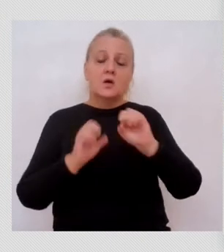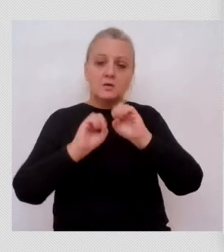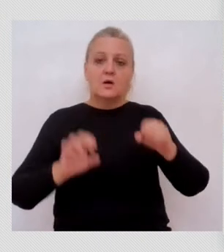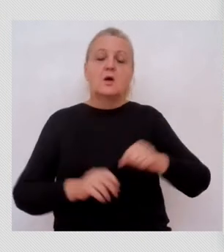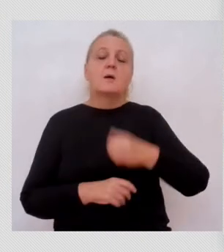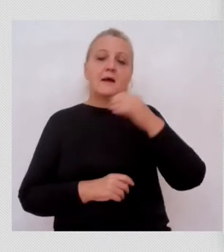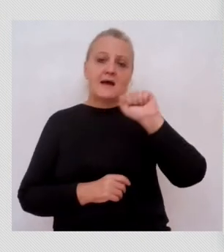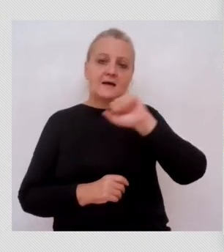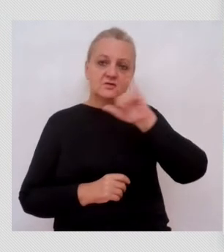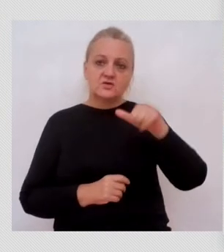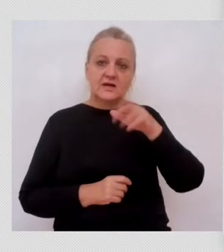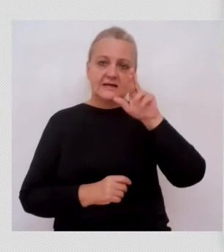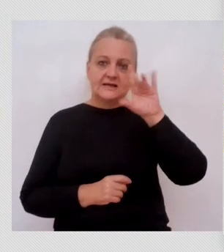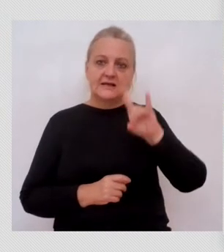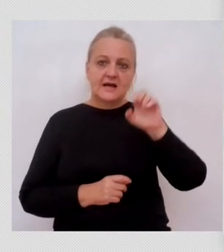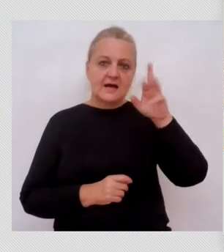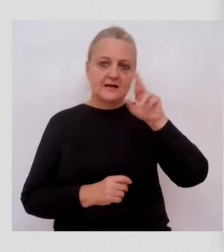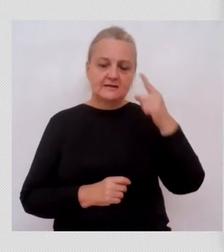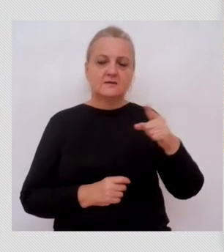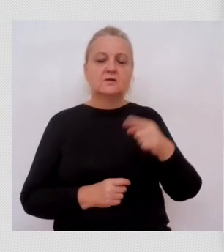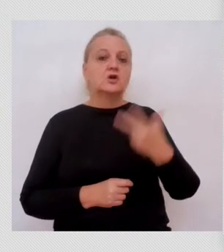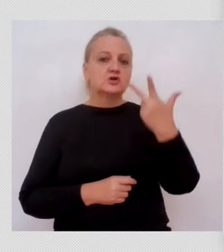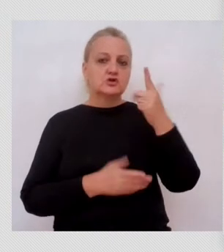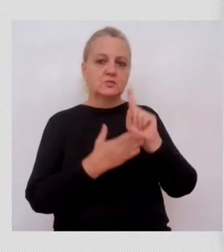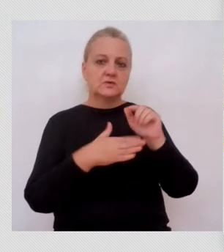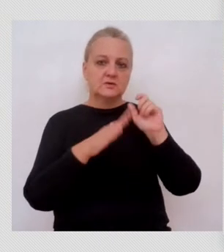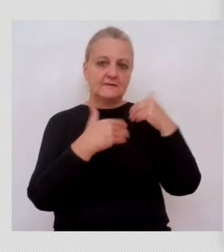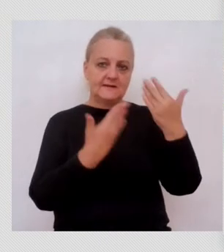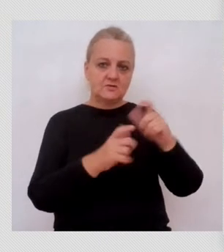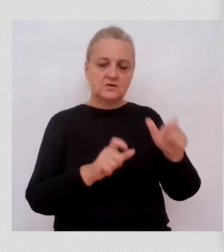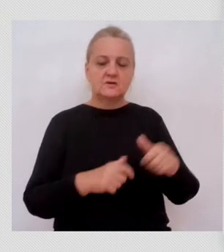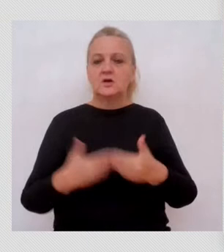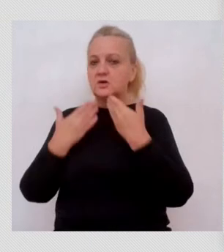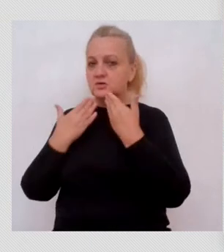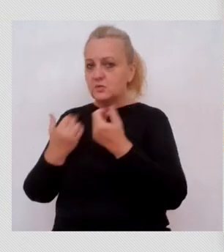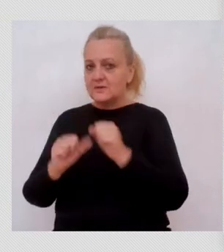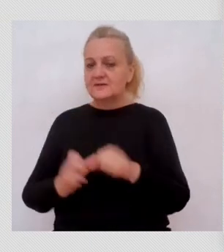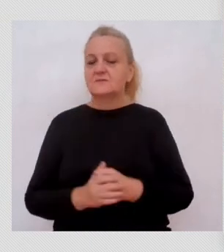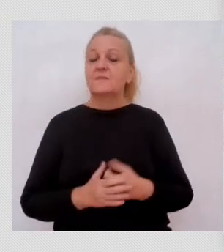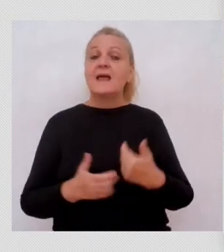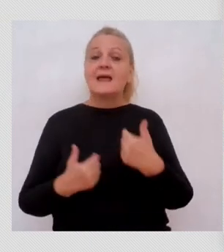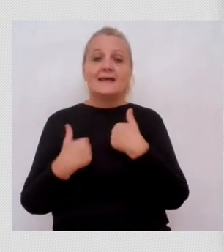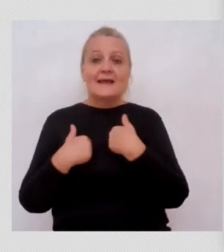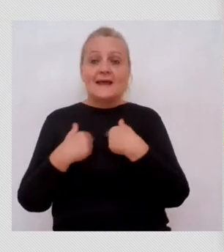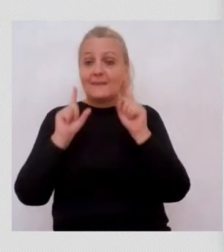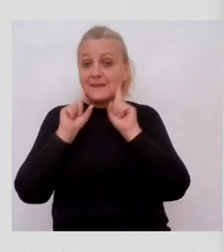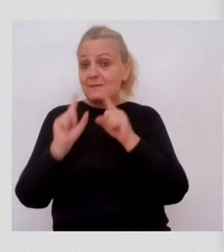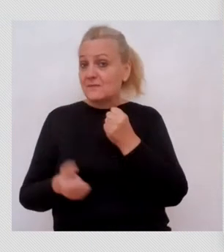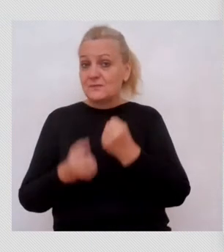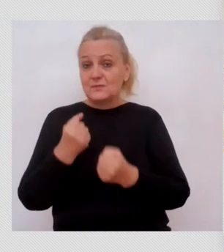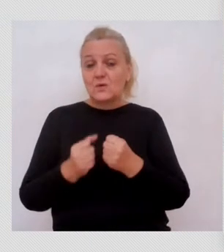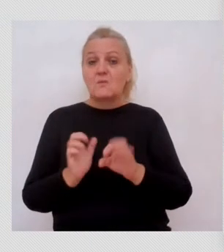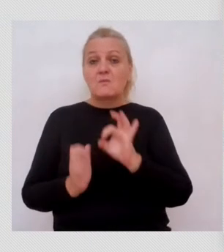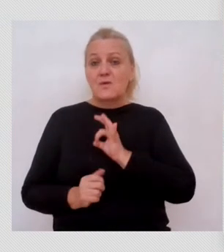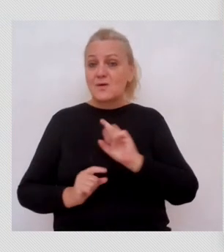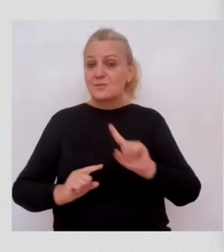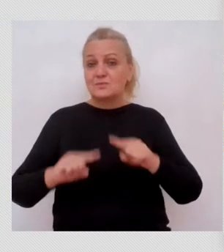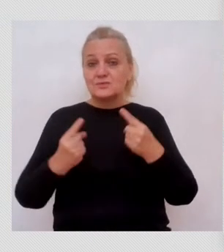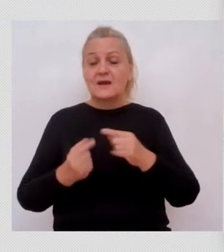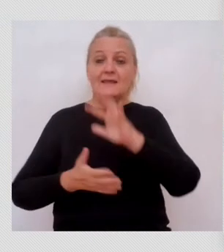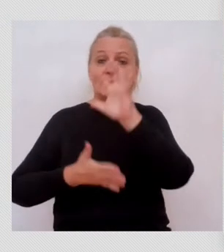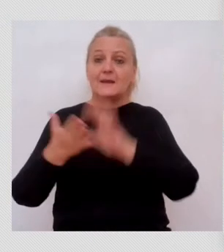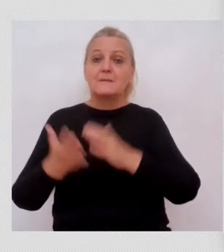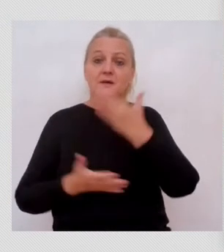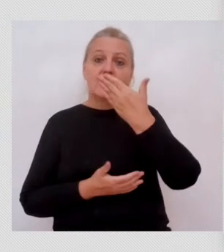Rychard. Dziękuję bardzo. I 3 minuty. Ja mam dużą trudność, ponieważ w moim przekonaniu tekst pana